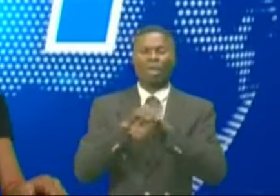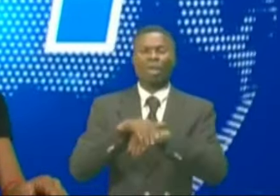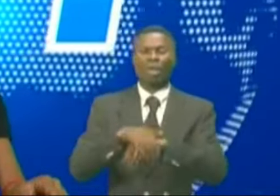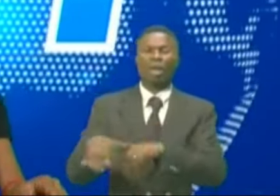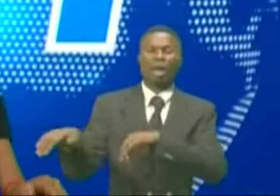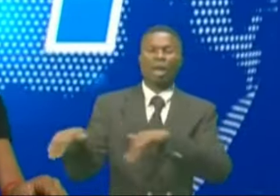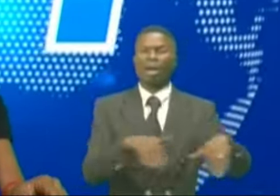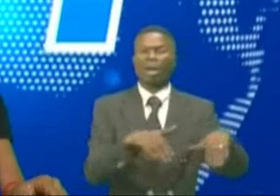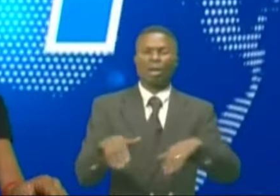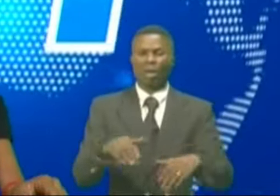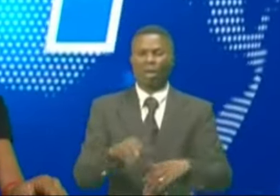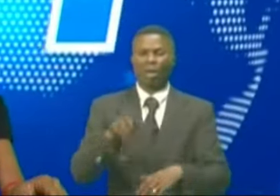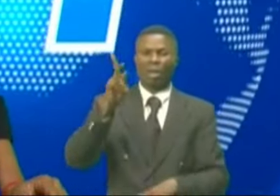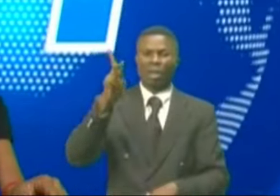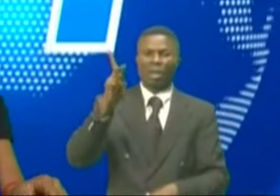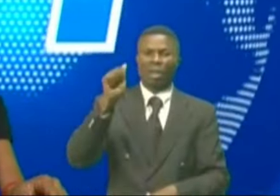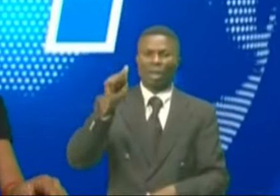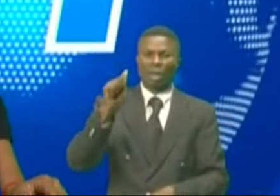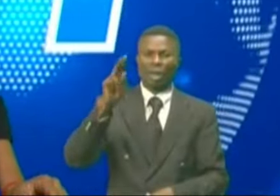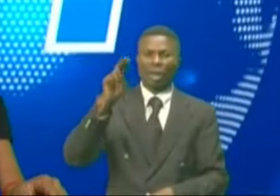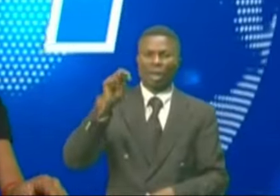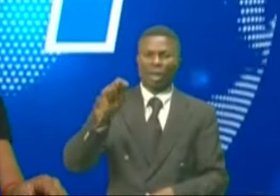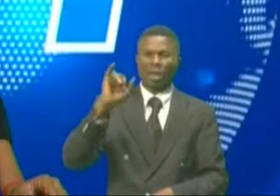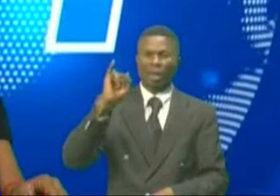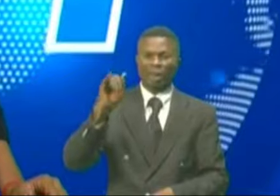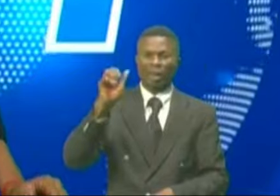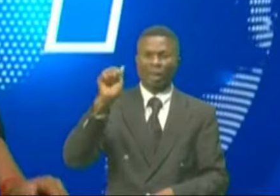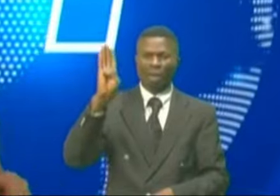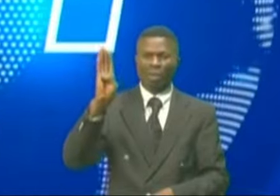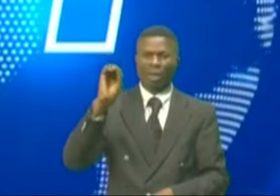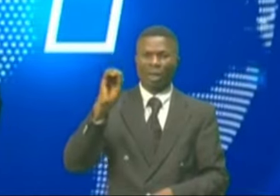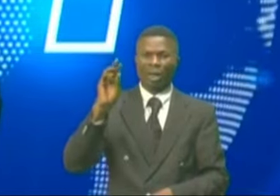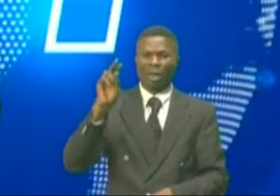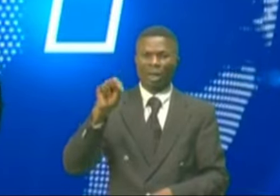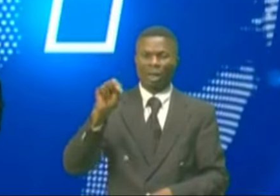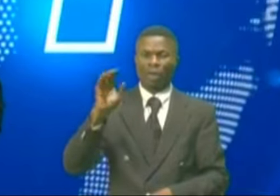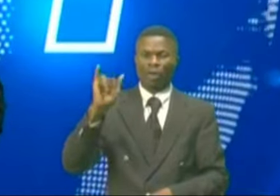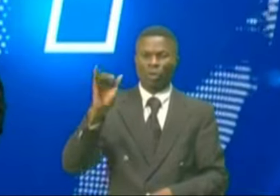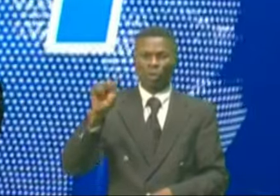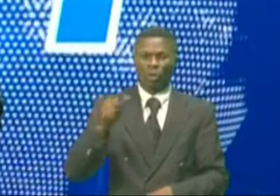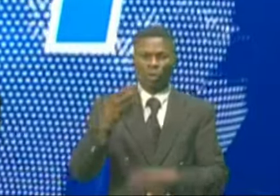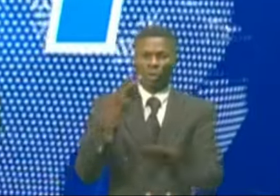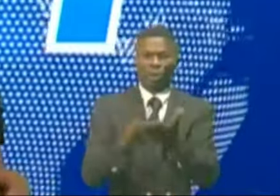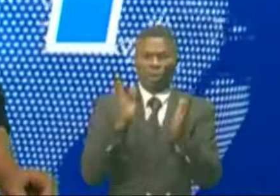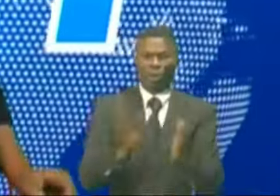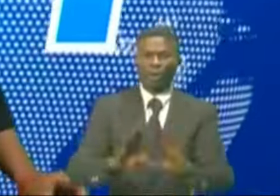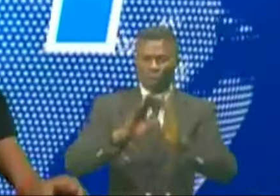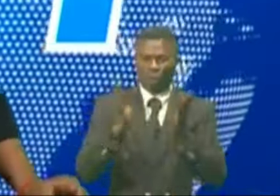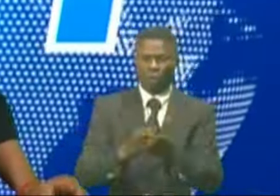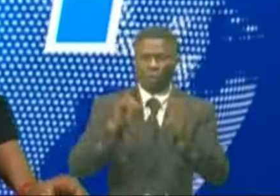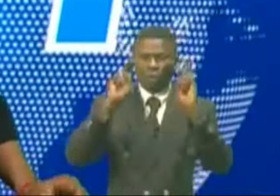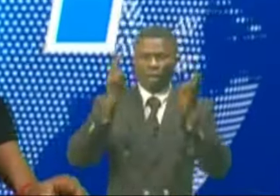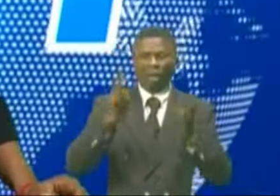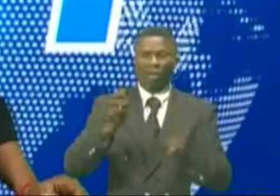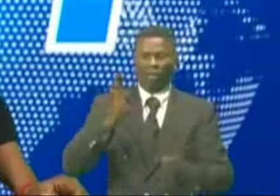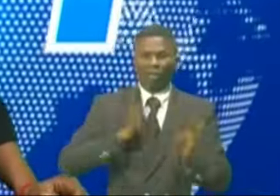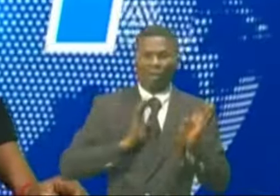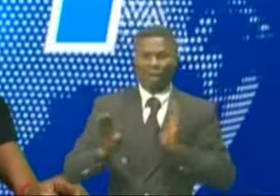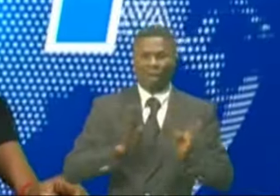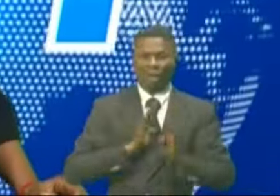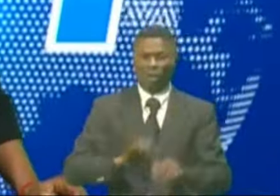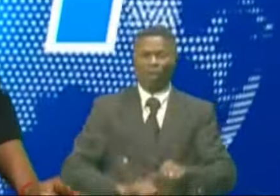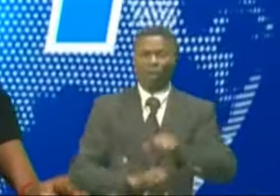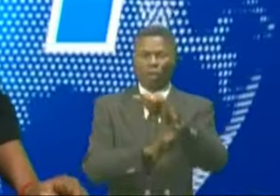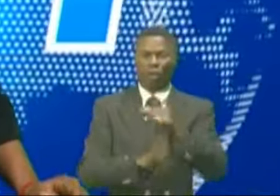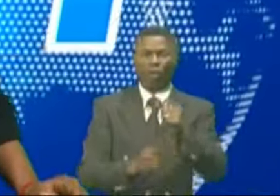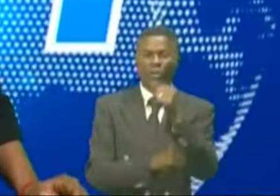front à Kanyabayonga, territoire de Lubero, province du Nord Kivu. Les footballeurs et leurs fanatiques dans la ville de Beni sont allés au chevet